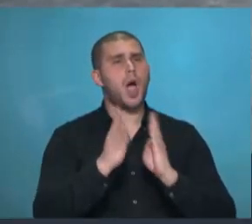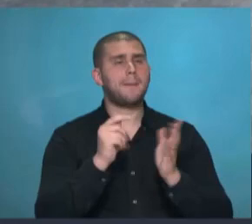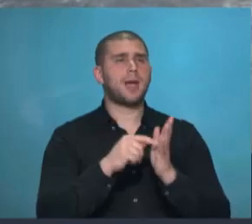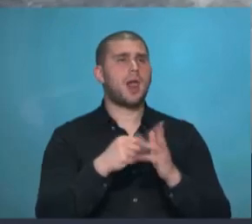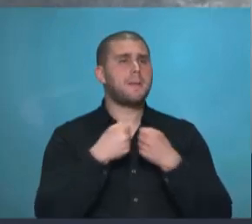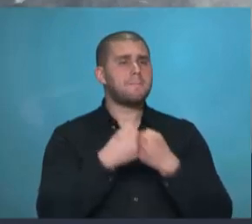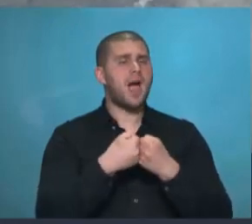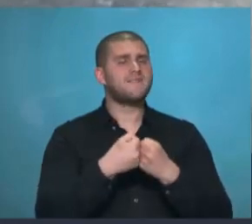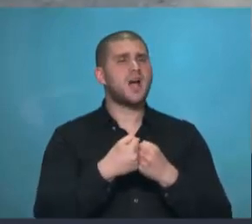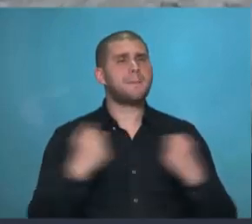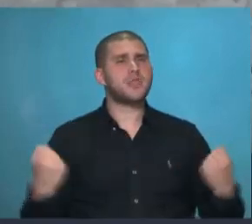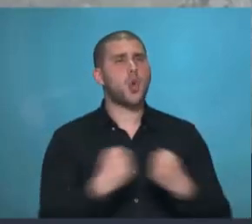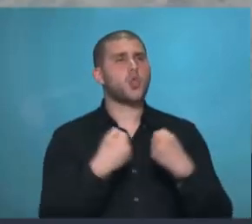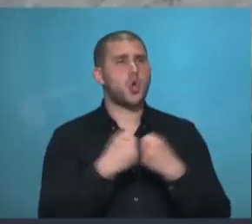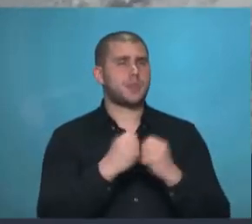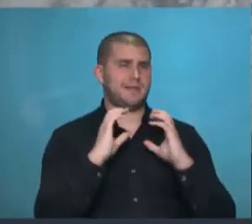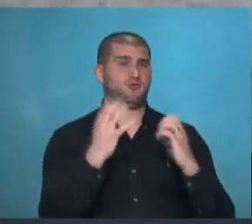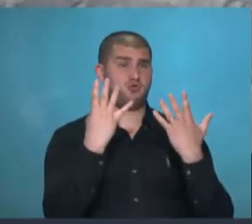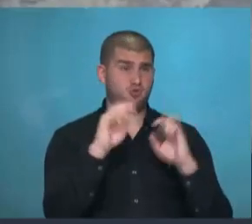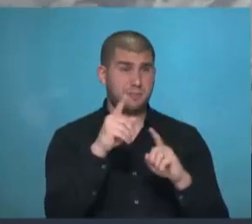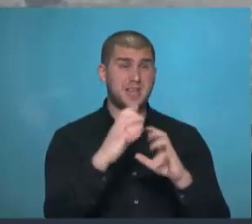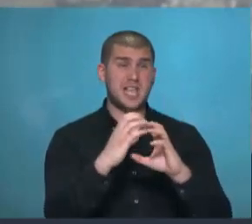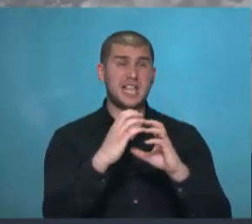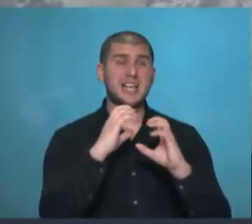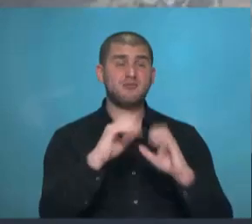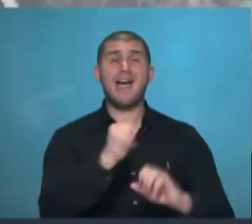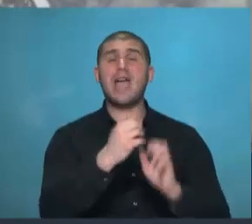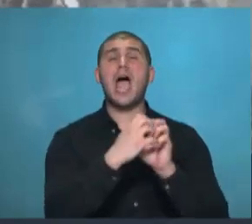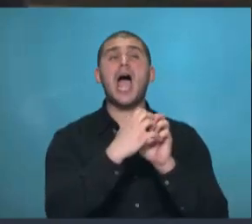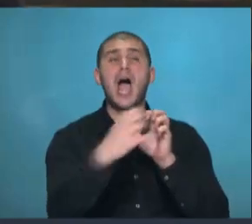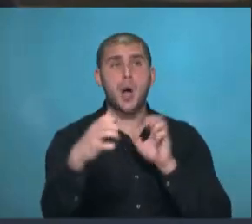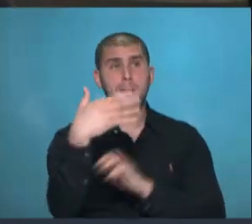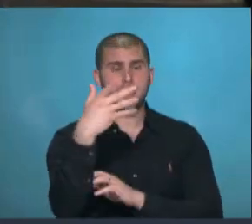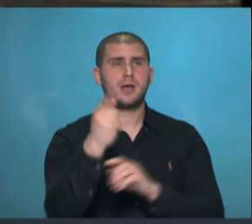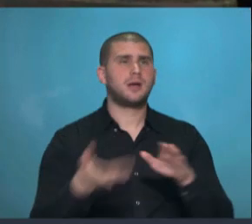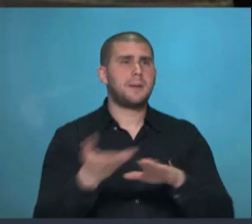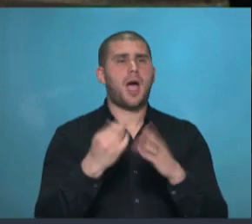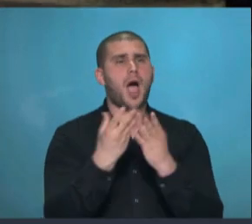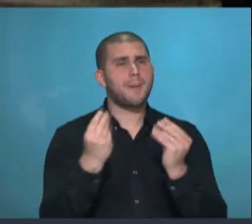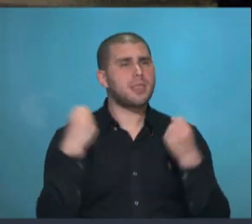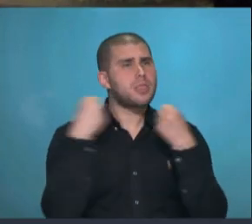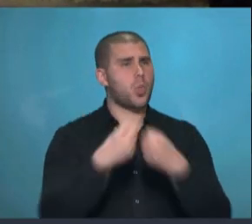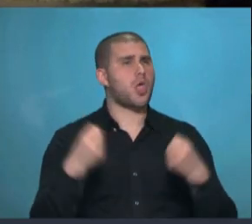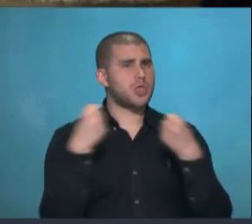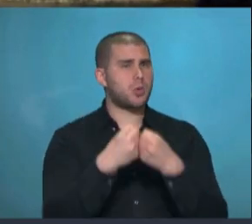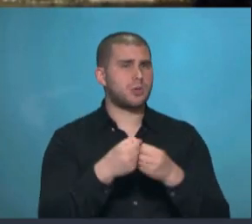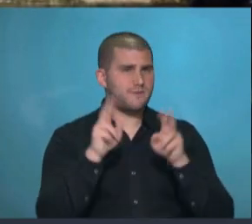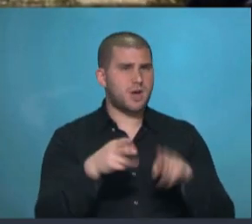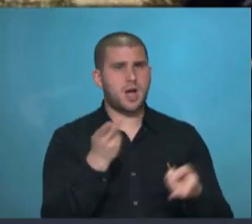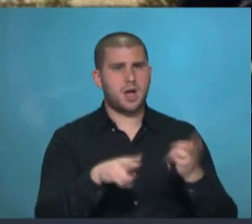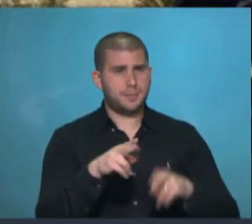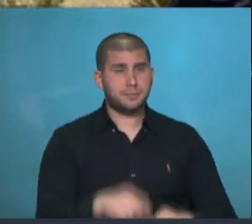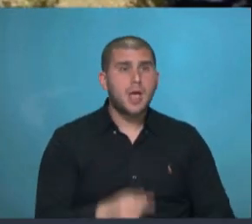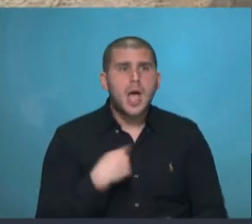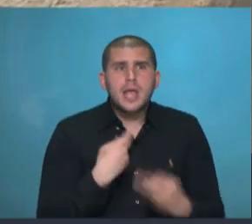בתאונות הדרכים בכביש 90. הכביש הארוך במדינה שעלה לכותרות בשל ריבוי תאונות הדרכים הקטלניות. אני לא יכולתי